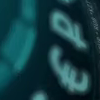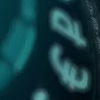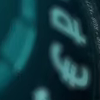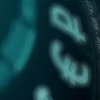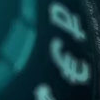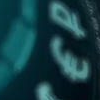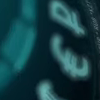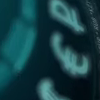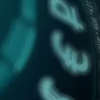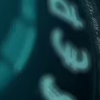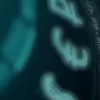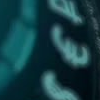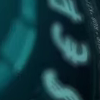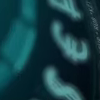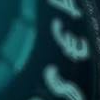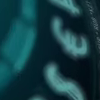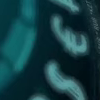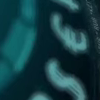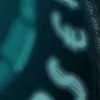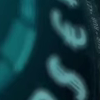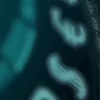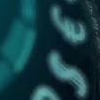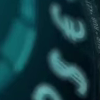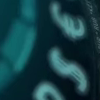АКШ доллары 389 теңге 34 тиын.